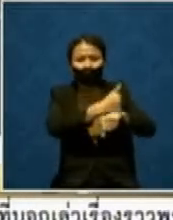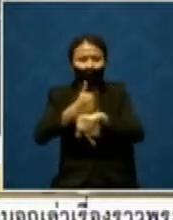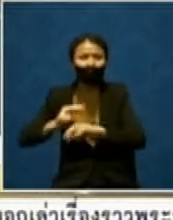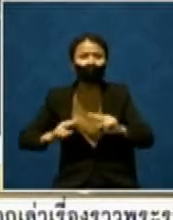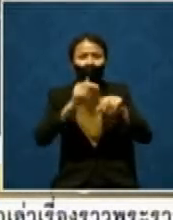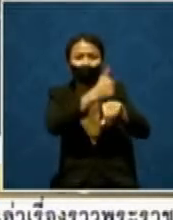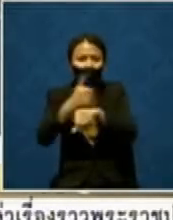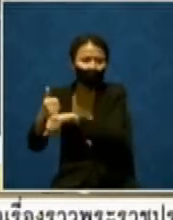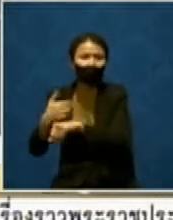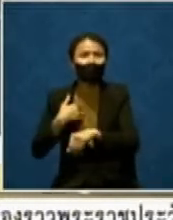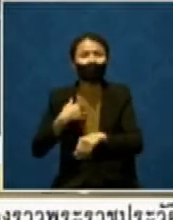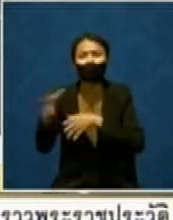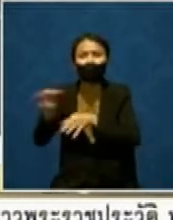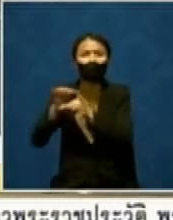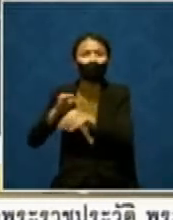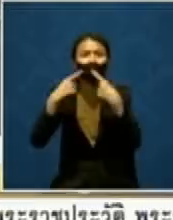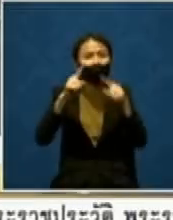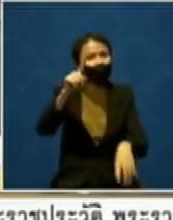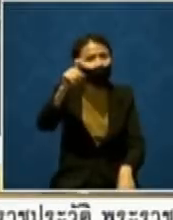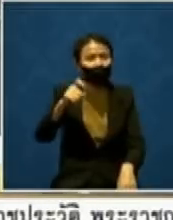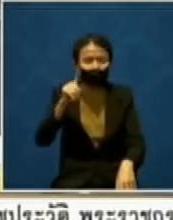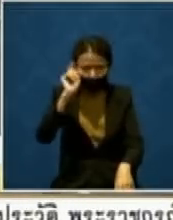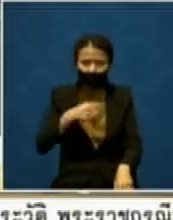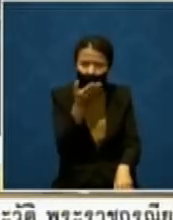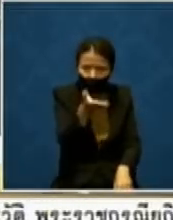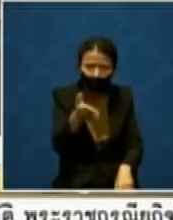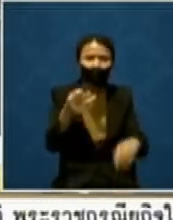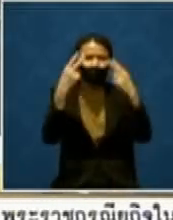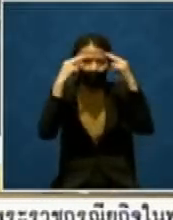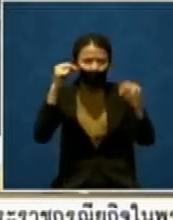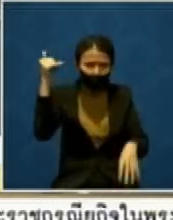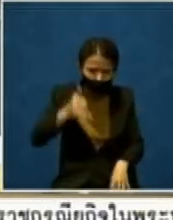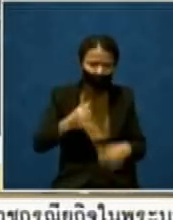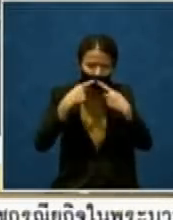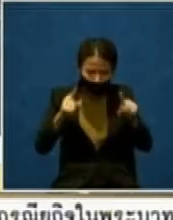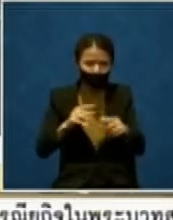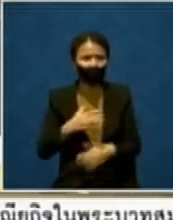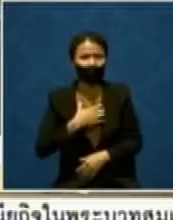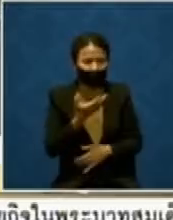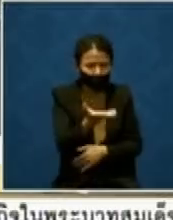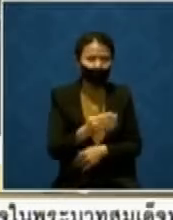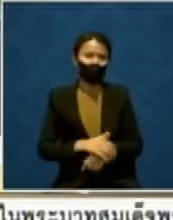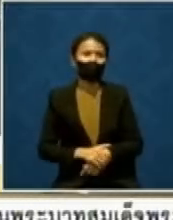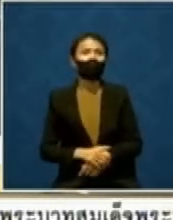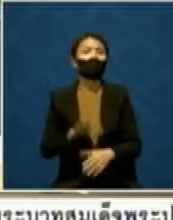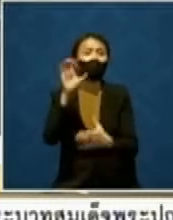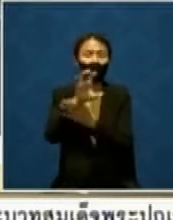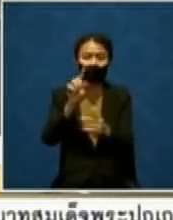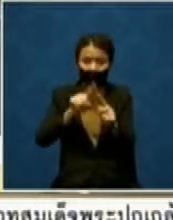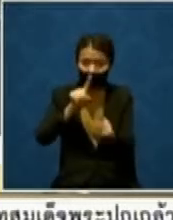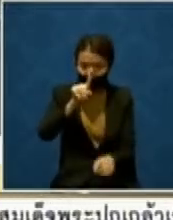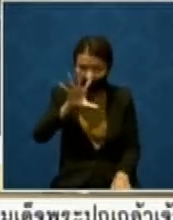พอกันนิสเหมอนกัน1น 31น 3ก็โดนโดนดไปแลวรอบหนึ่โดนทางทงประทานสหข้ด